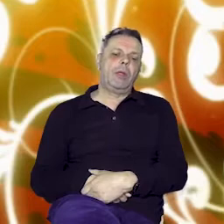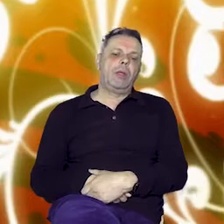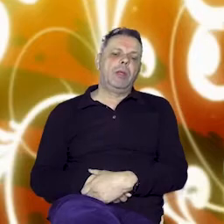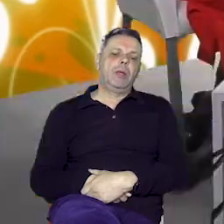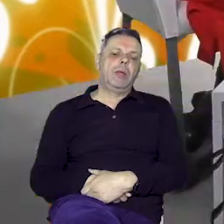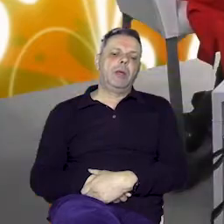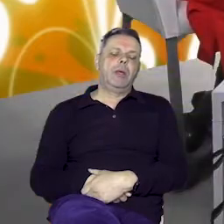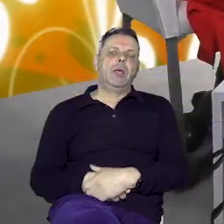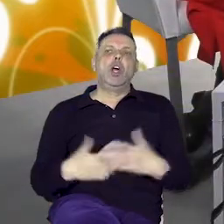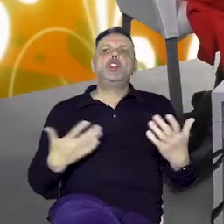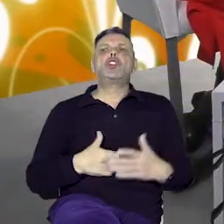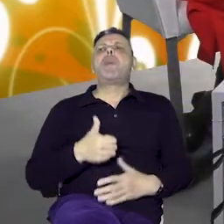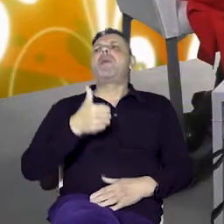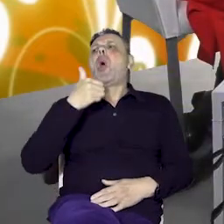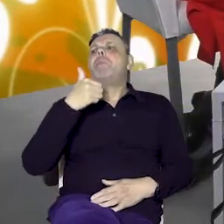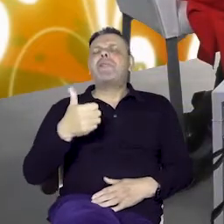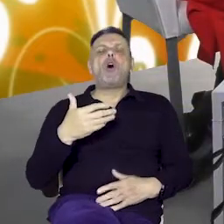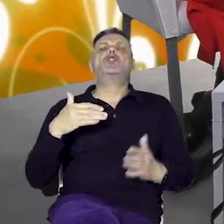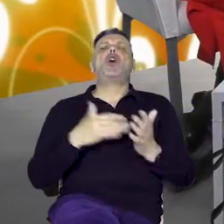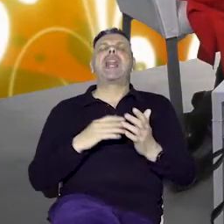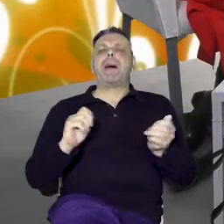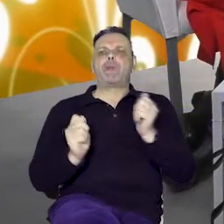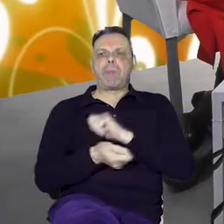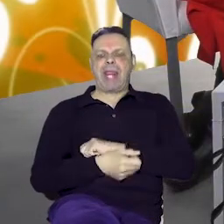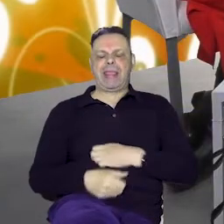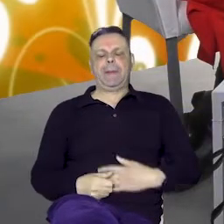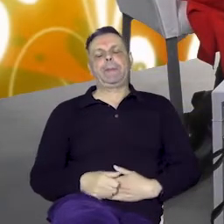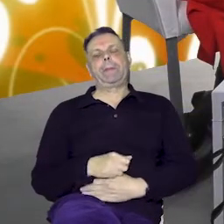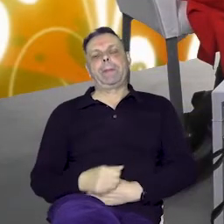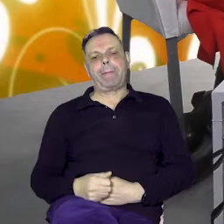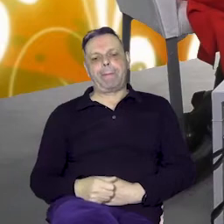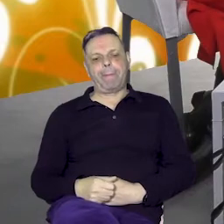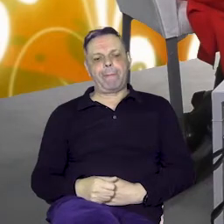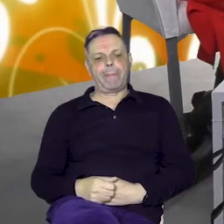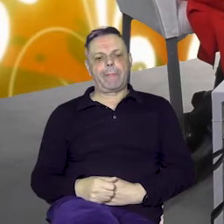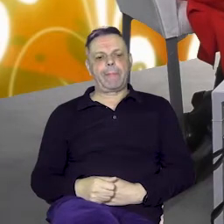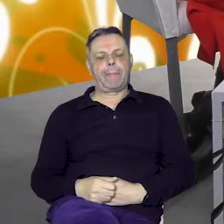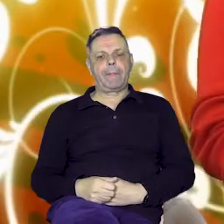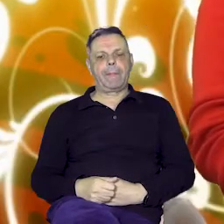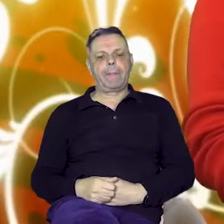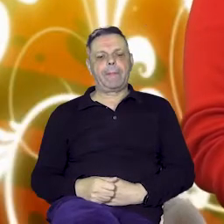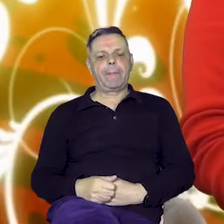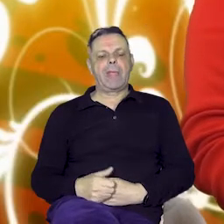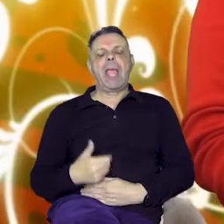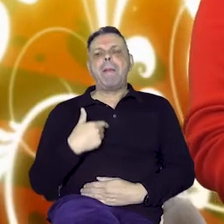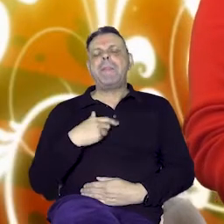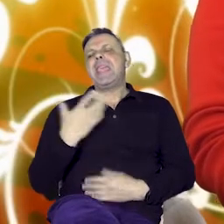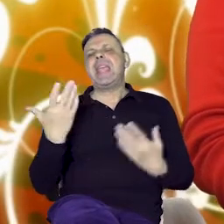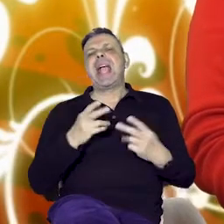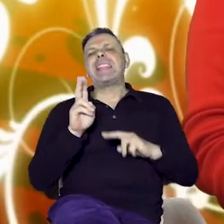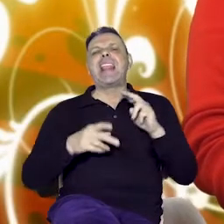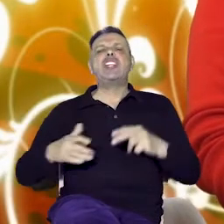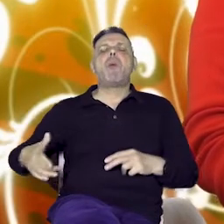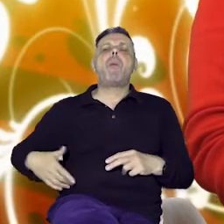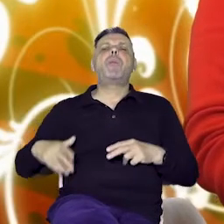bi to bilo prvo bazno što bi promijenili samo inicijativno ili uz pomoć vas? Znate što mi nekako, kada liječimo bubrežnu